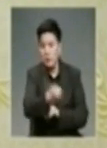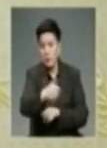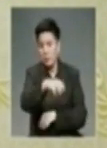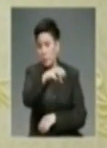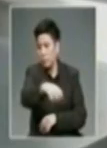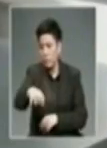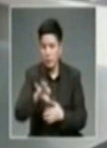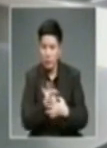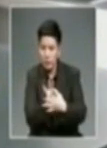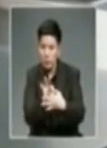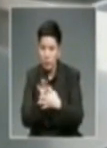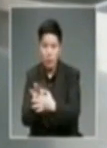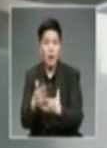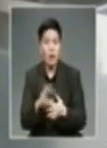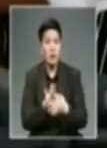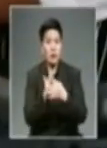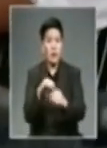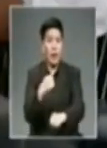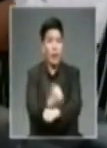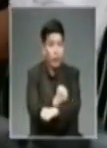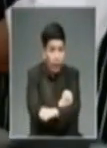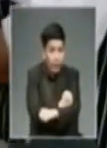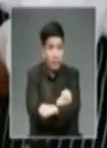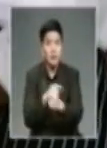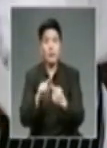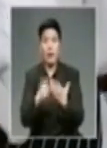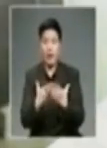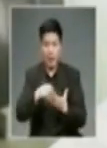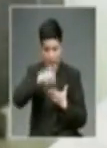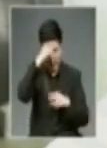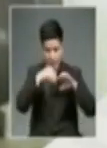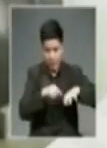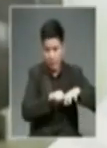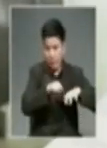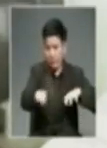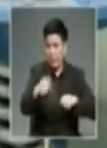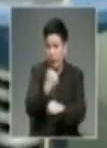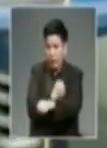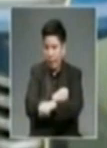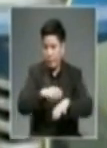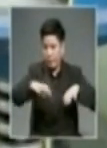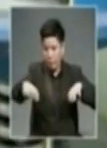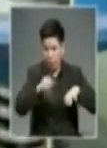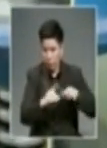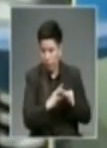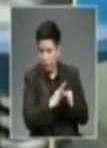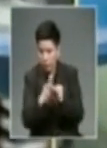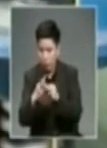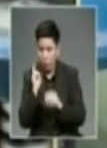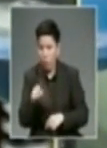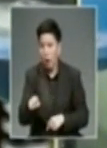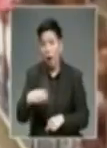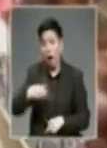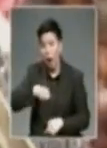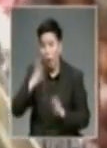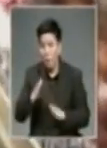ยเช่นความเชื่อมโยงของตลาดแรงงานกับสถานศึกษาการผลิตคนนะครับเราต้องดูประมาณการความต้องการ